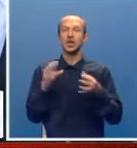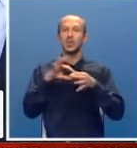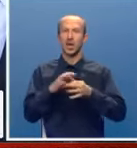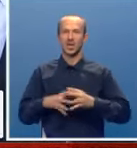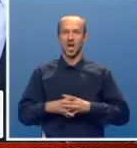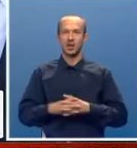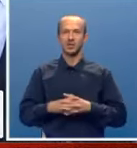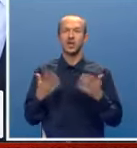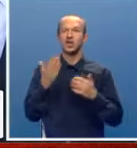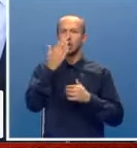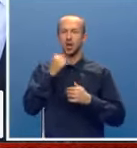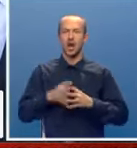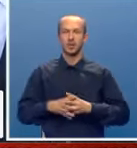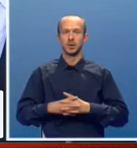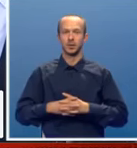projekata gdje će nam